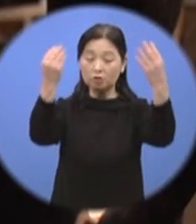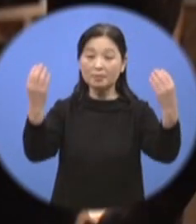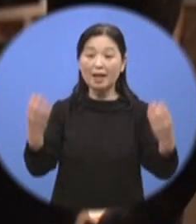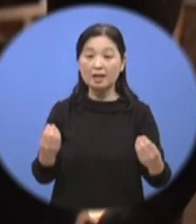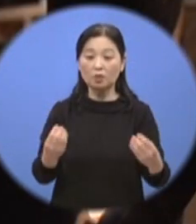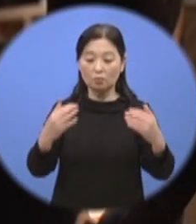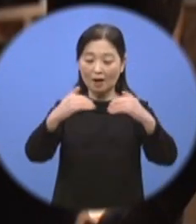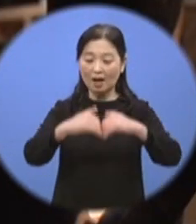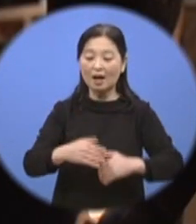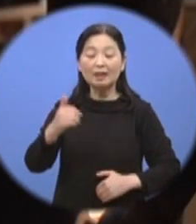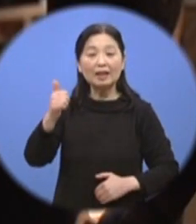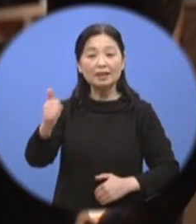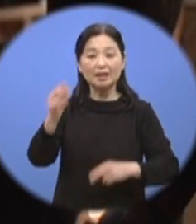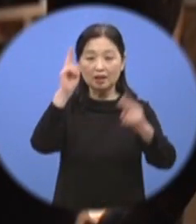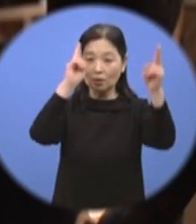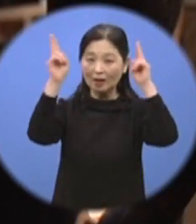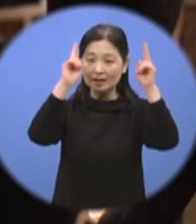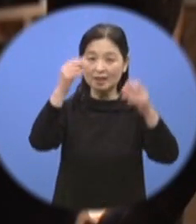けました。